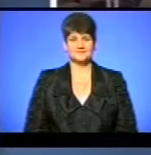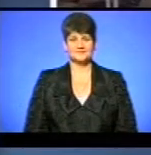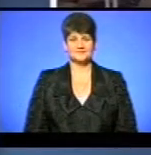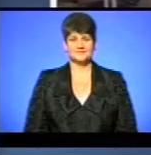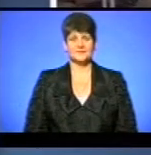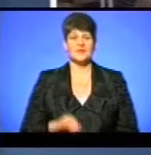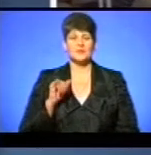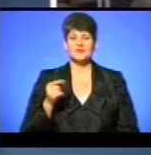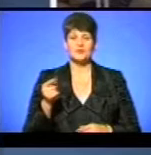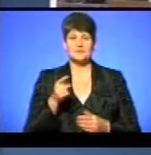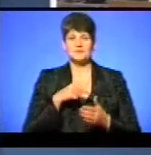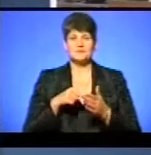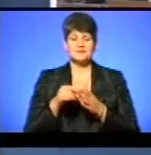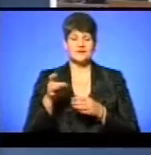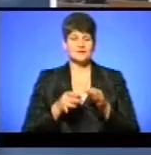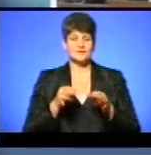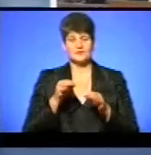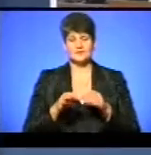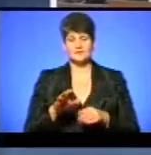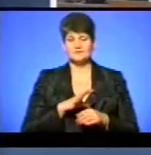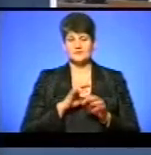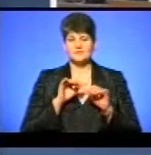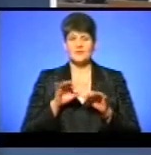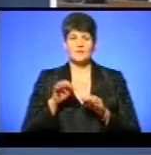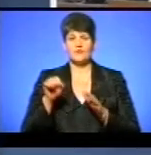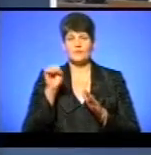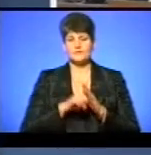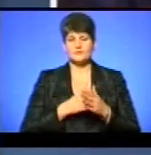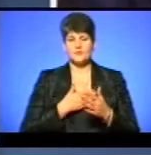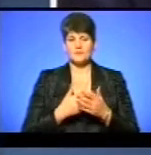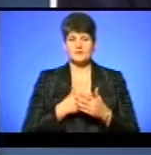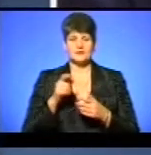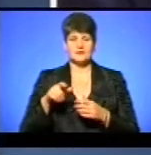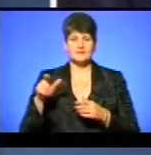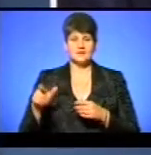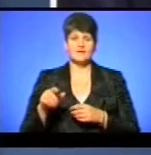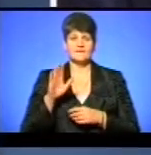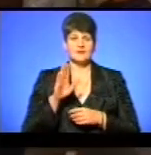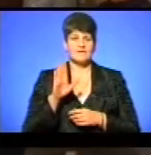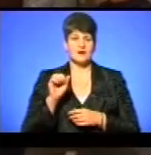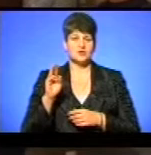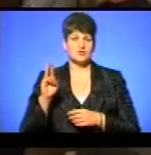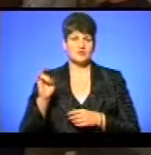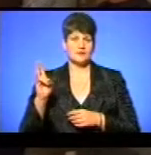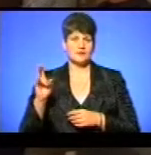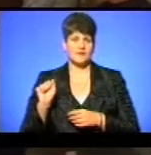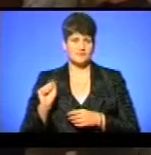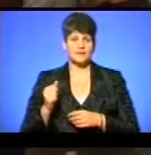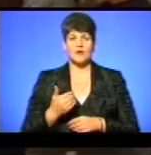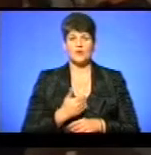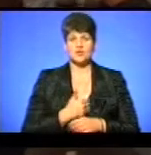У Тернопільському міськрайонному суді слухали справу про вбивство громадського активіста Віталія Ващенка. Хочеться вірити,